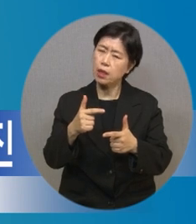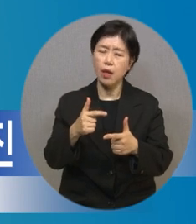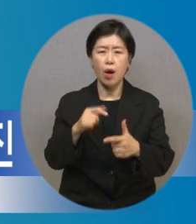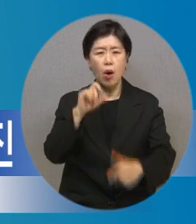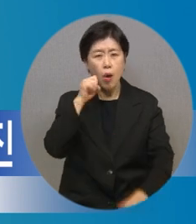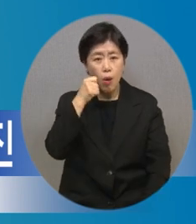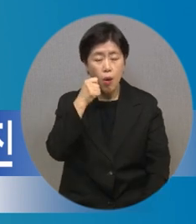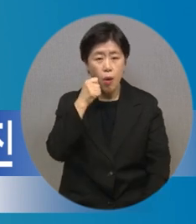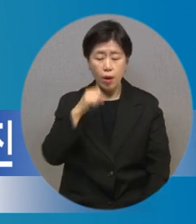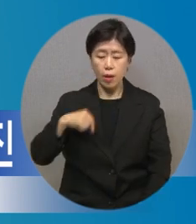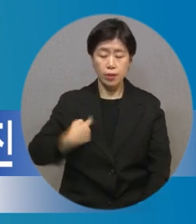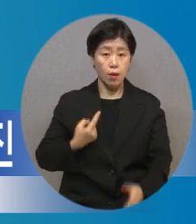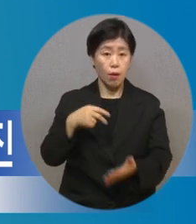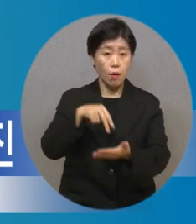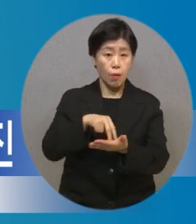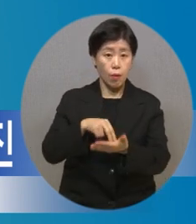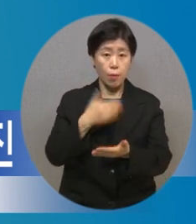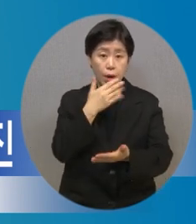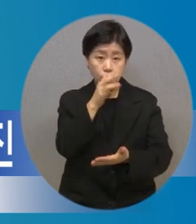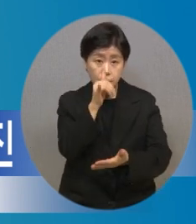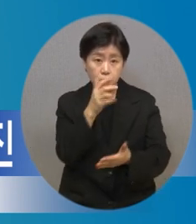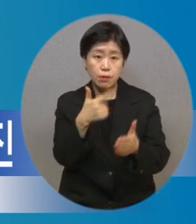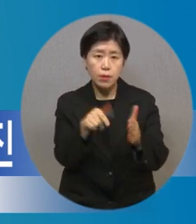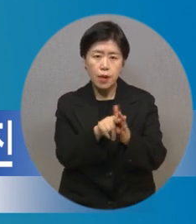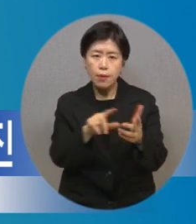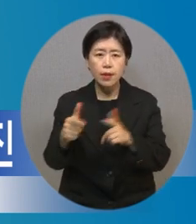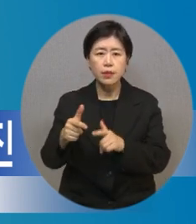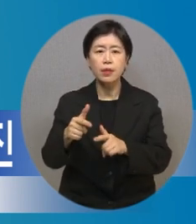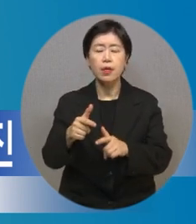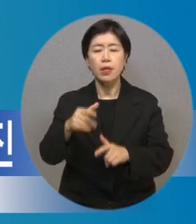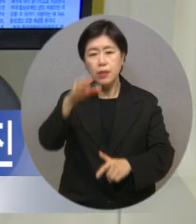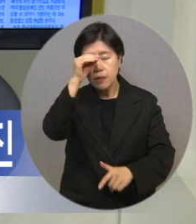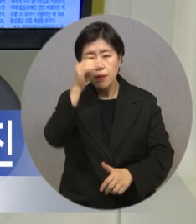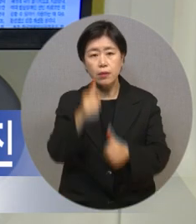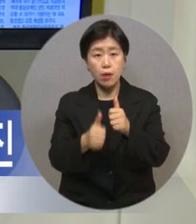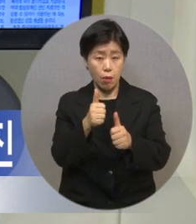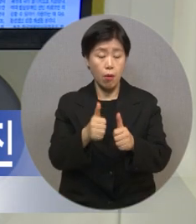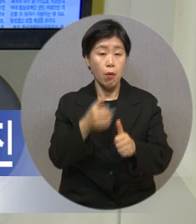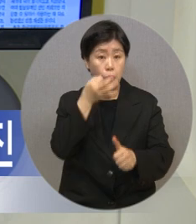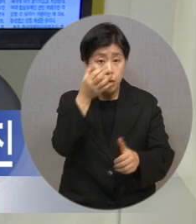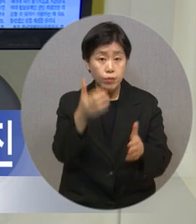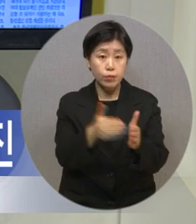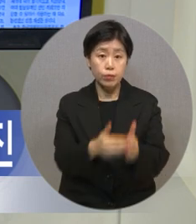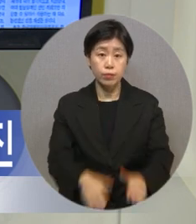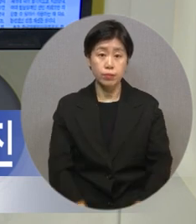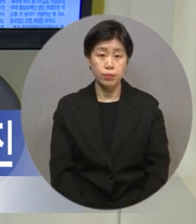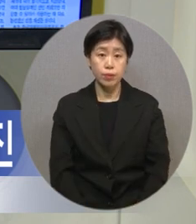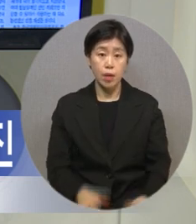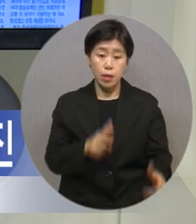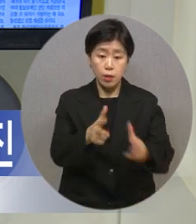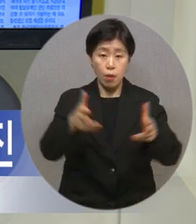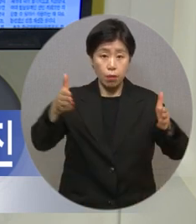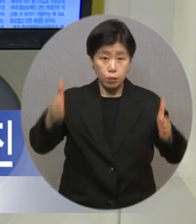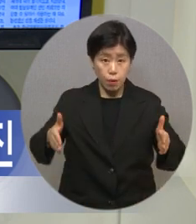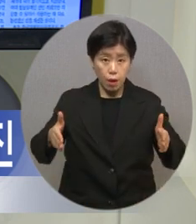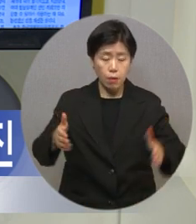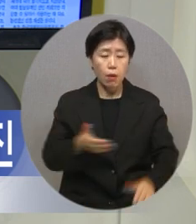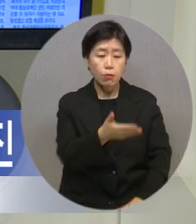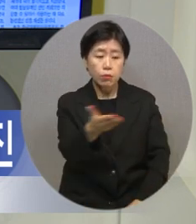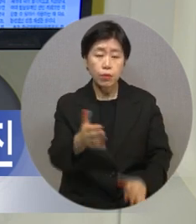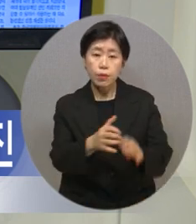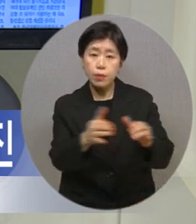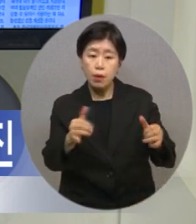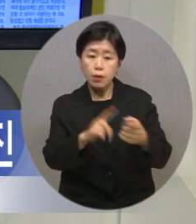재정 자립을 할 수 있도록 돕는 시범 사업을 진행해 왔습니다 공단은 사업 기간 동안 이용자들의 만족도가